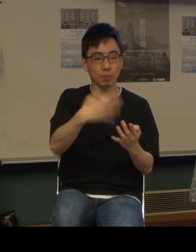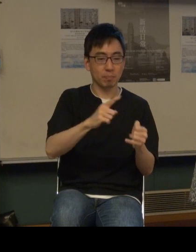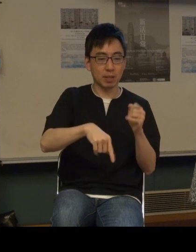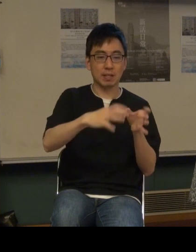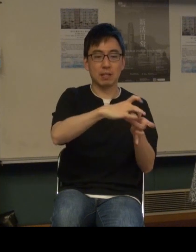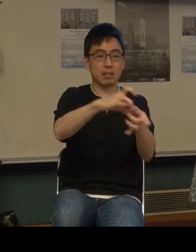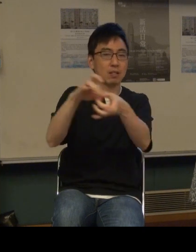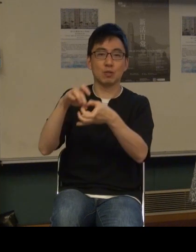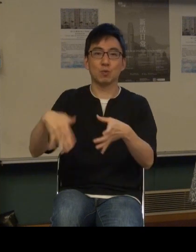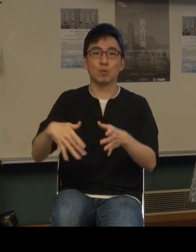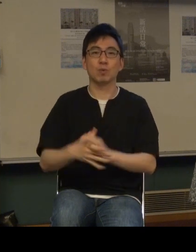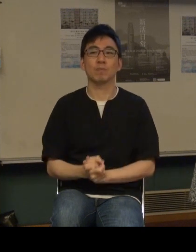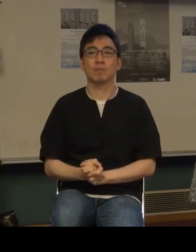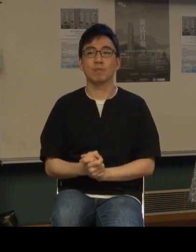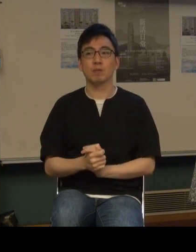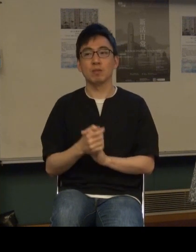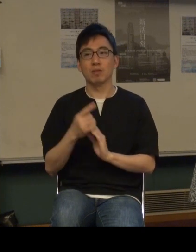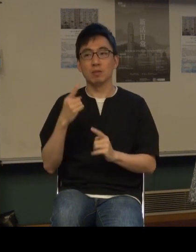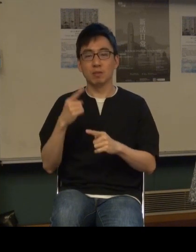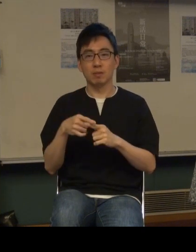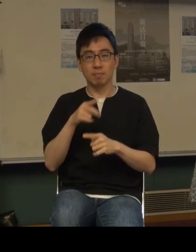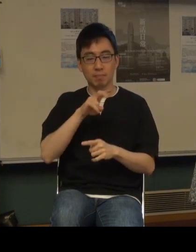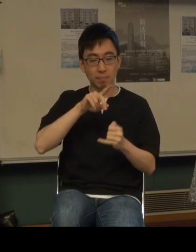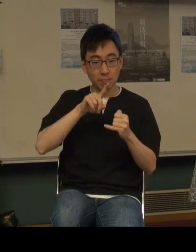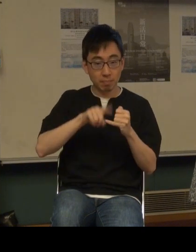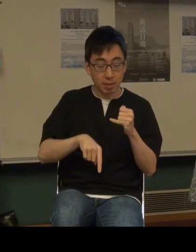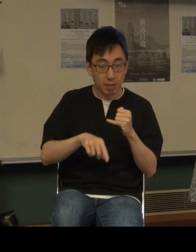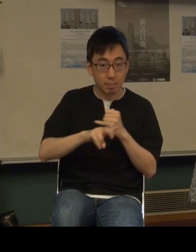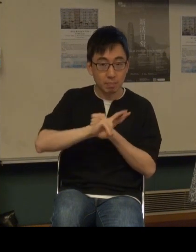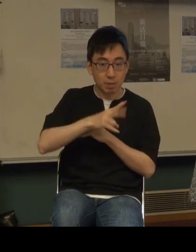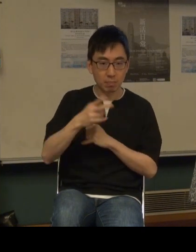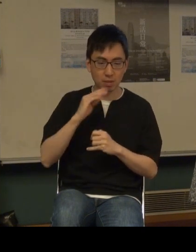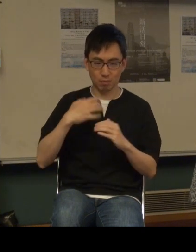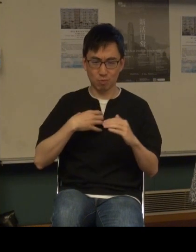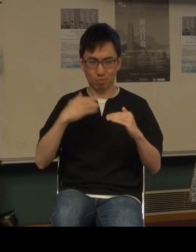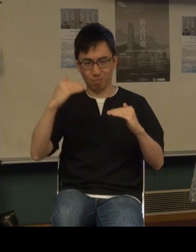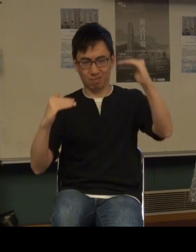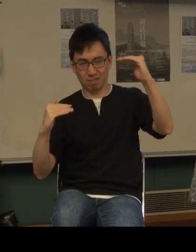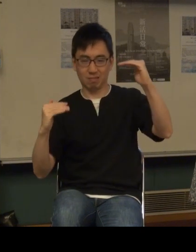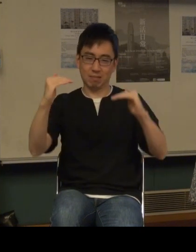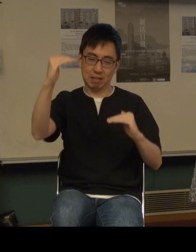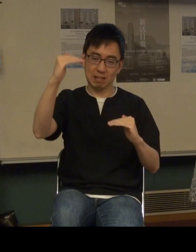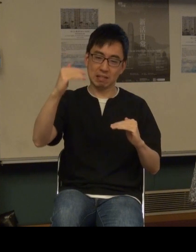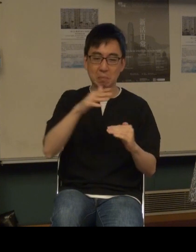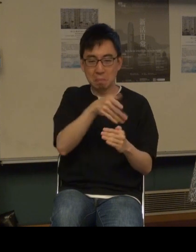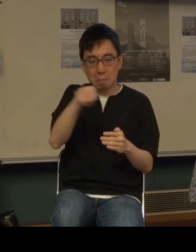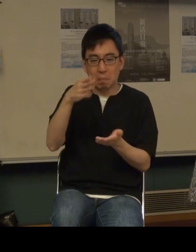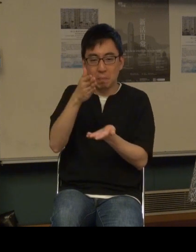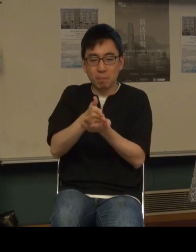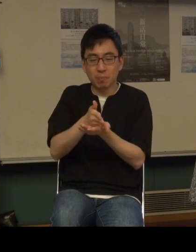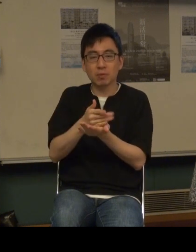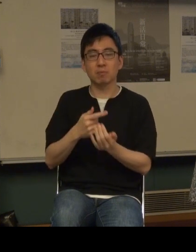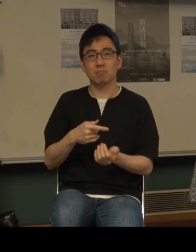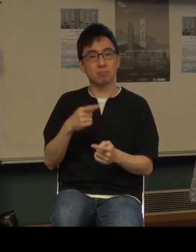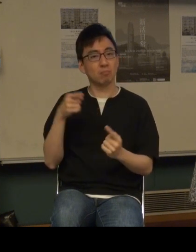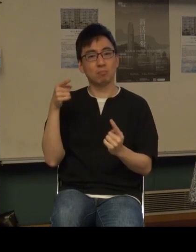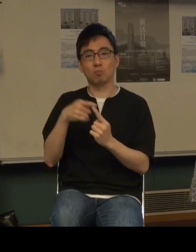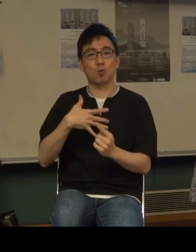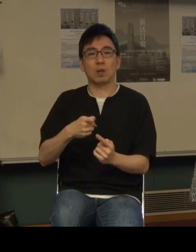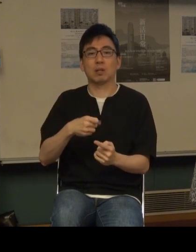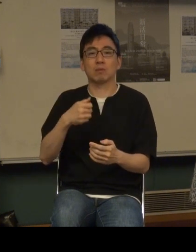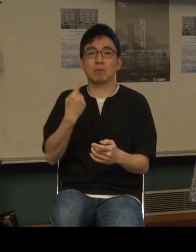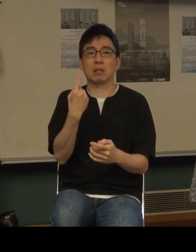一齊，以至咧就做咗嚟出嚟咧，就一個非常之唔對稱嘅一個純粹用功能去規劃啦。就係